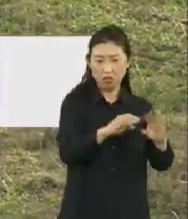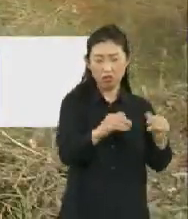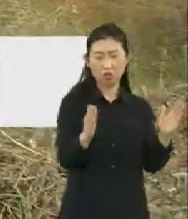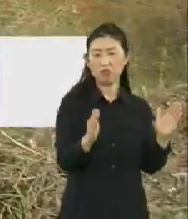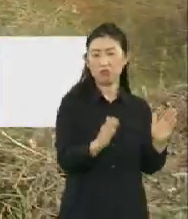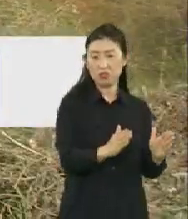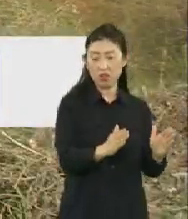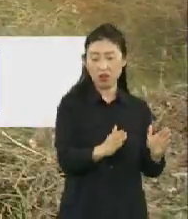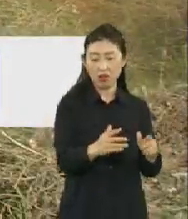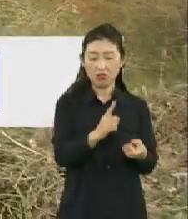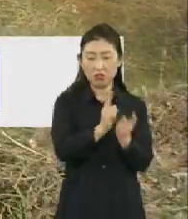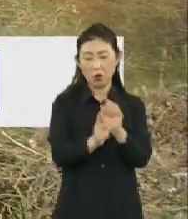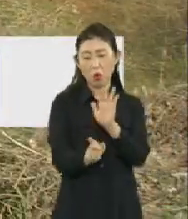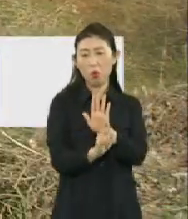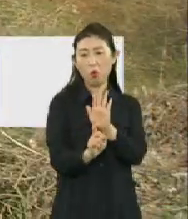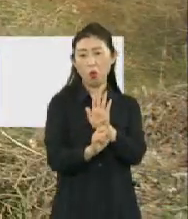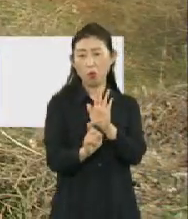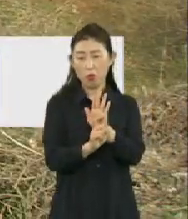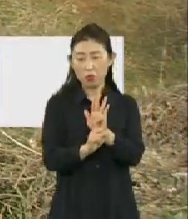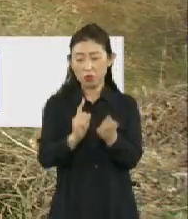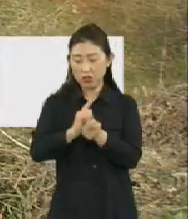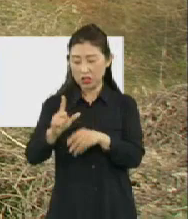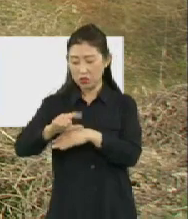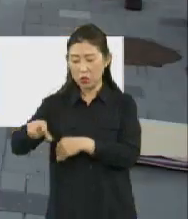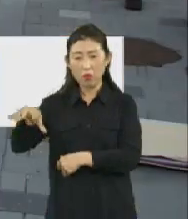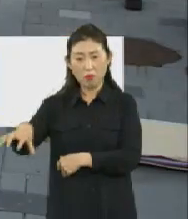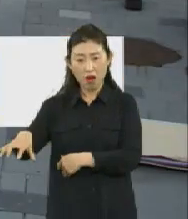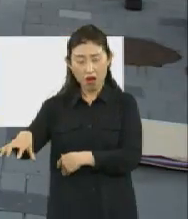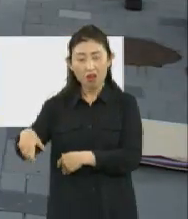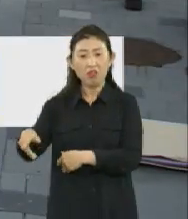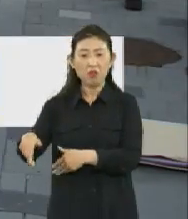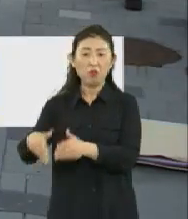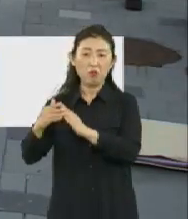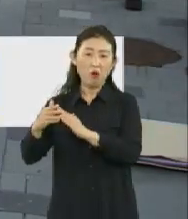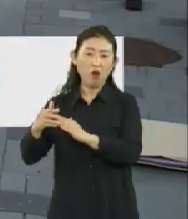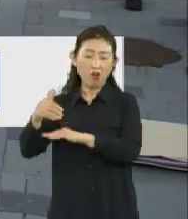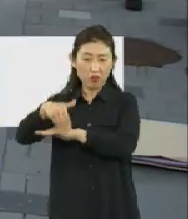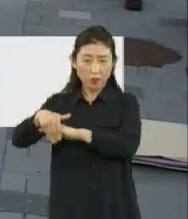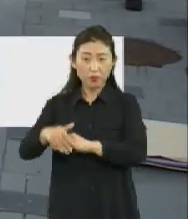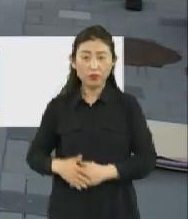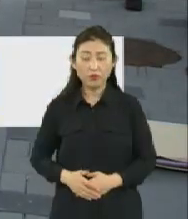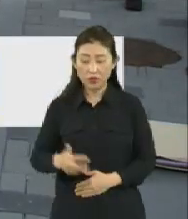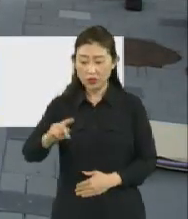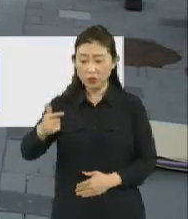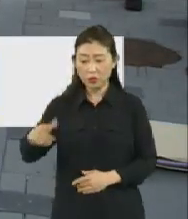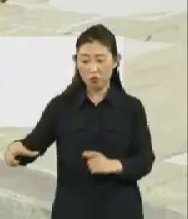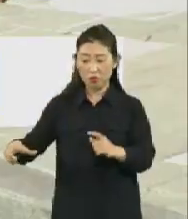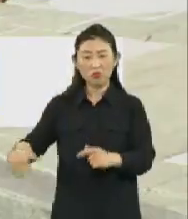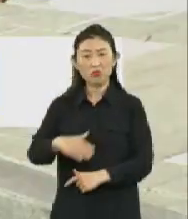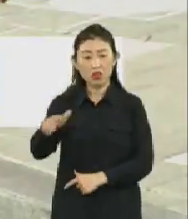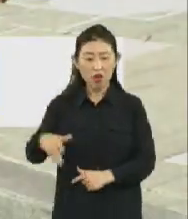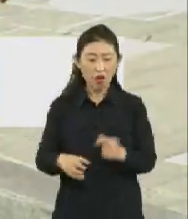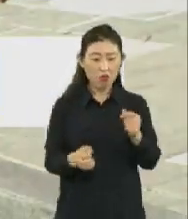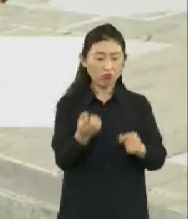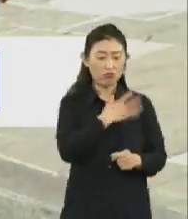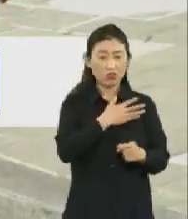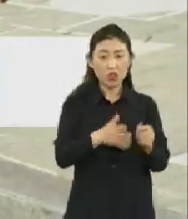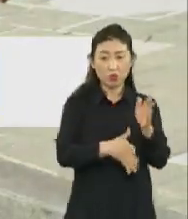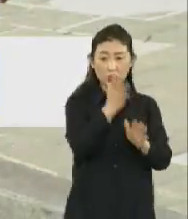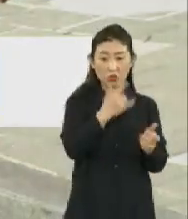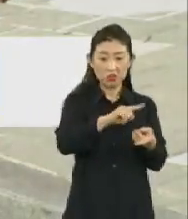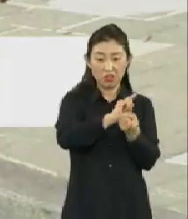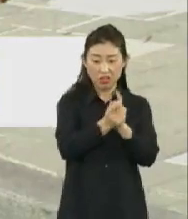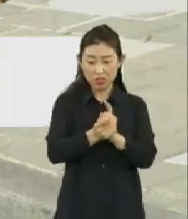들어 공모를 활용해 시 외곽 지역으로 돌렸습니다. 이 때문에 전동면 주민들은 부자 동네를 위해 시골